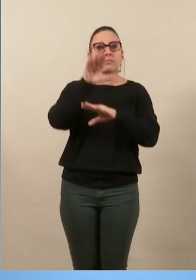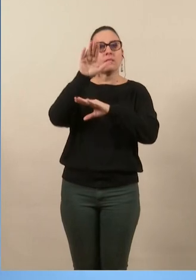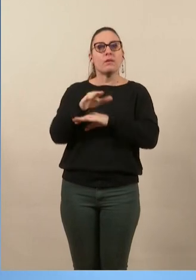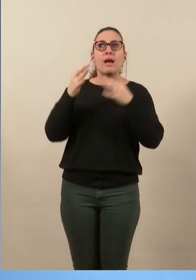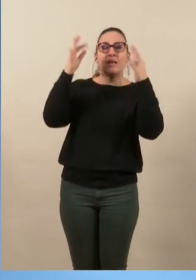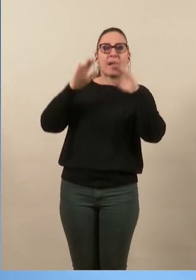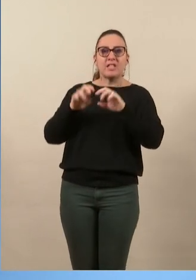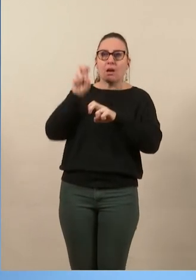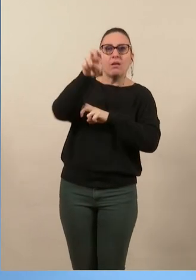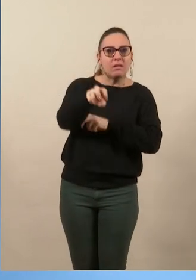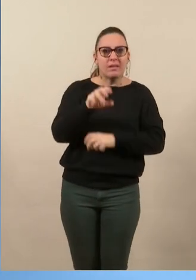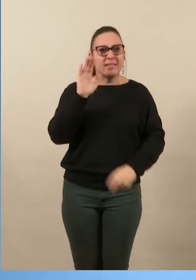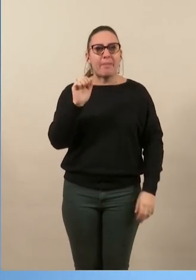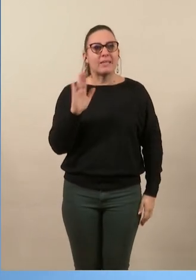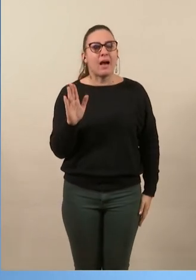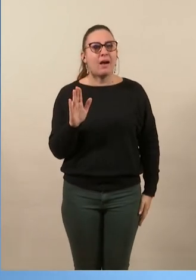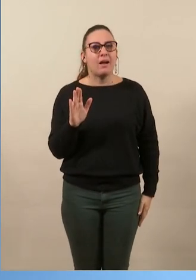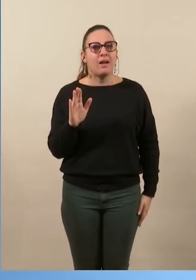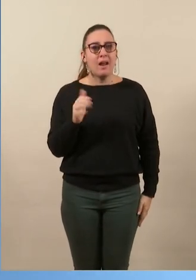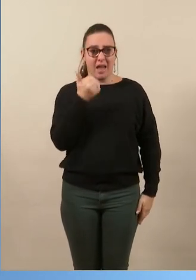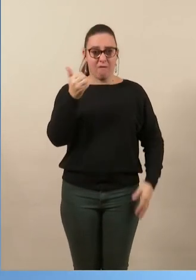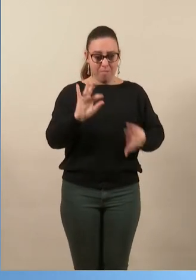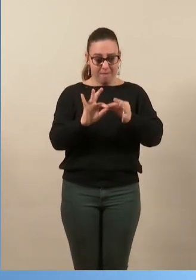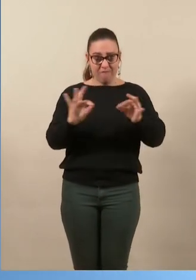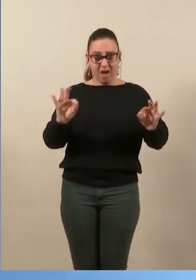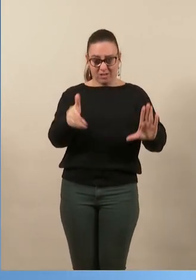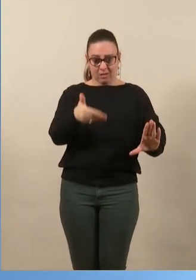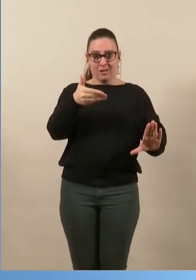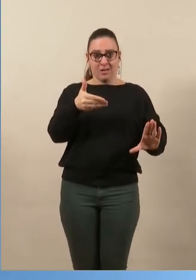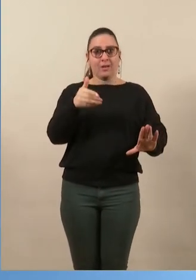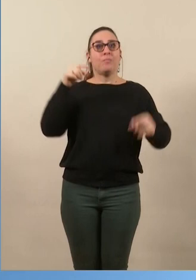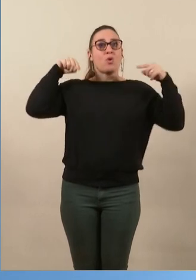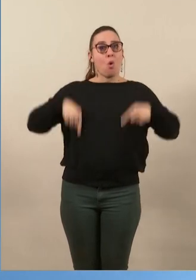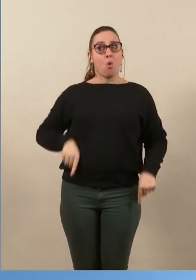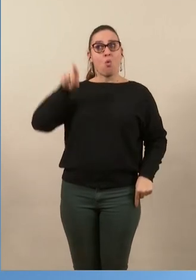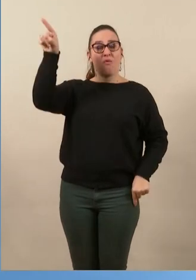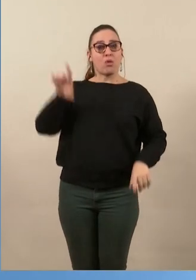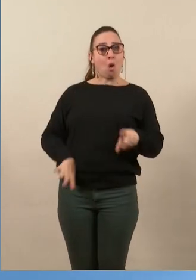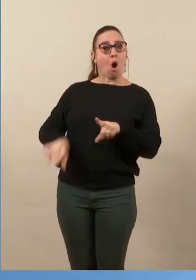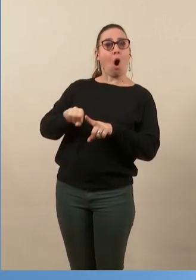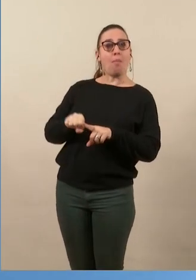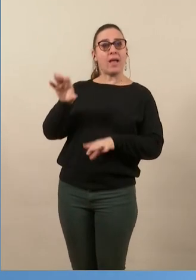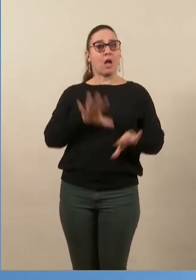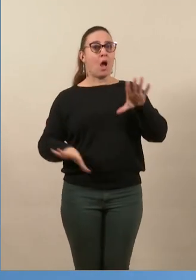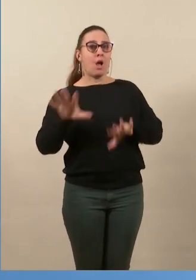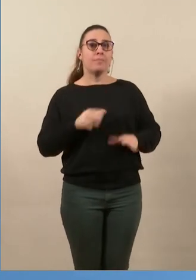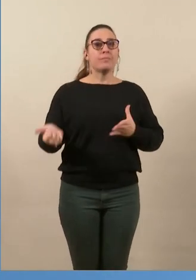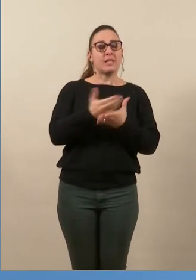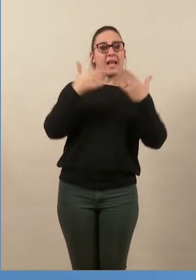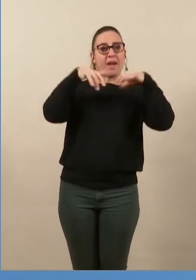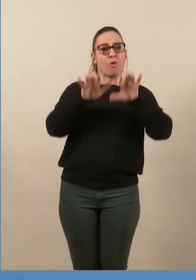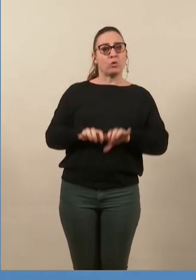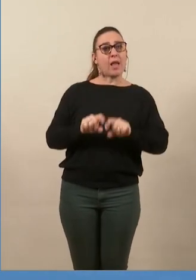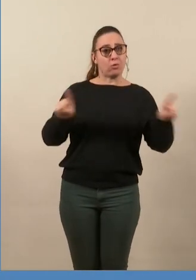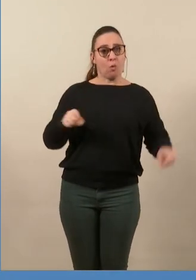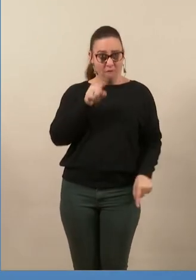et climatique mais parce que et vous l'écrivez là parce que le gouvernement ne compense pas l'inflation et la hausse des salaires des fonctionnaires